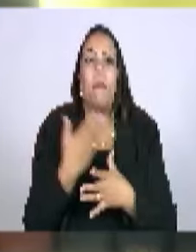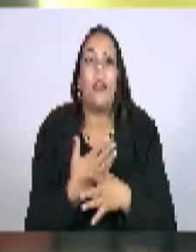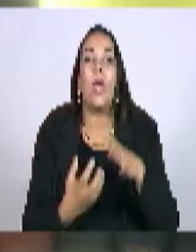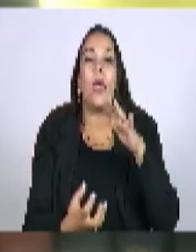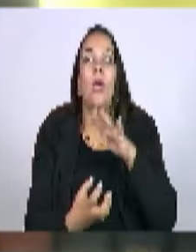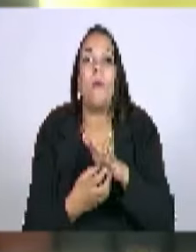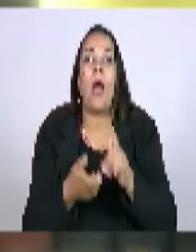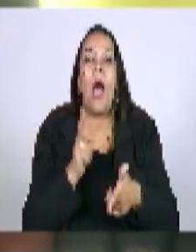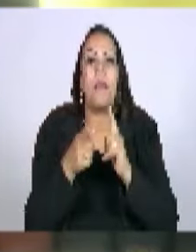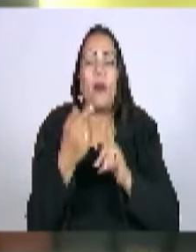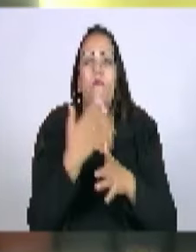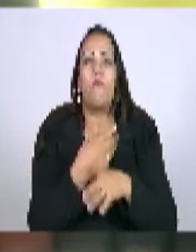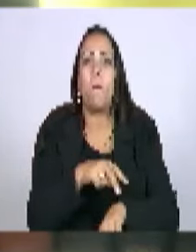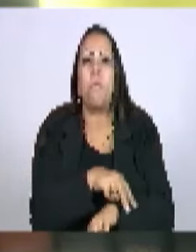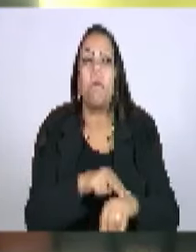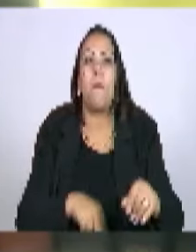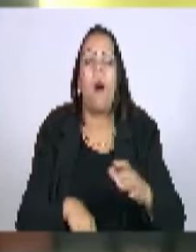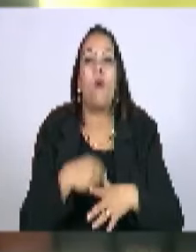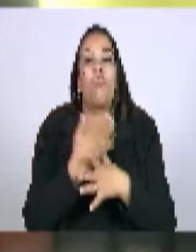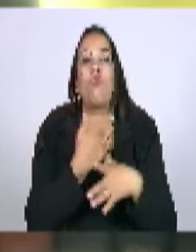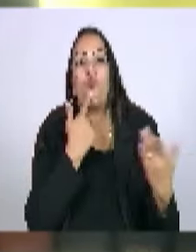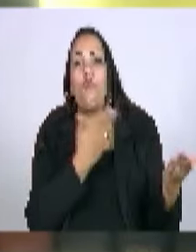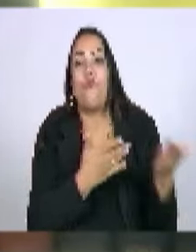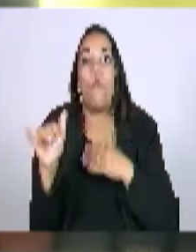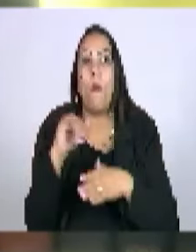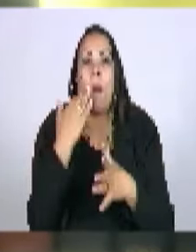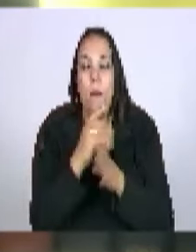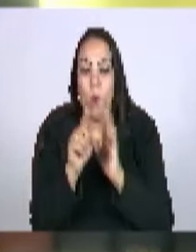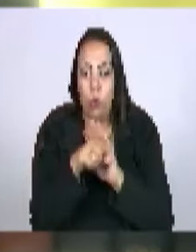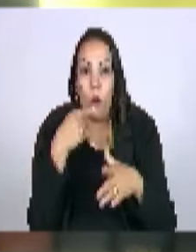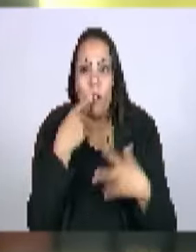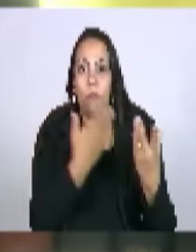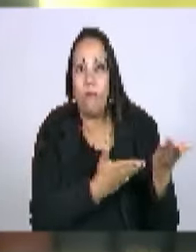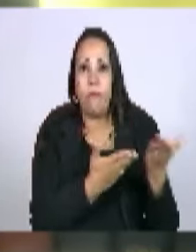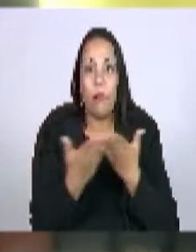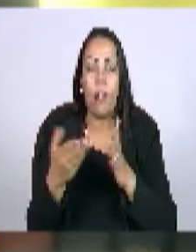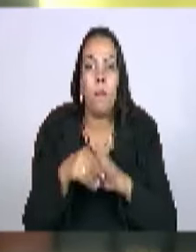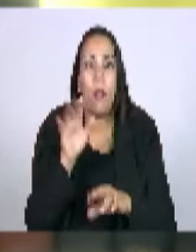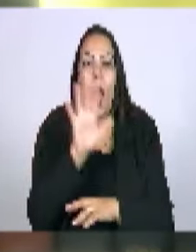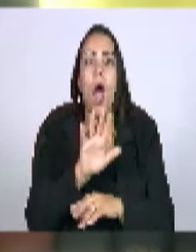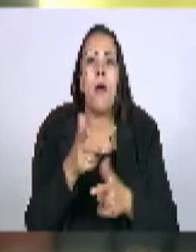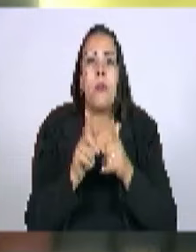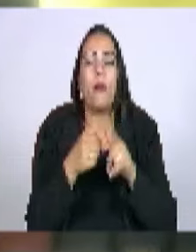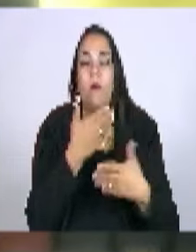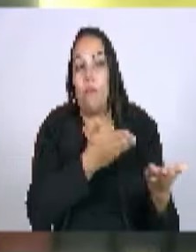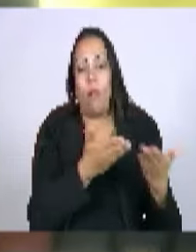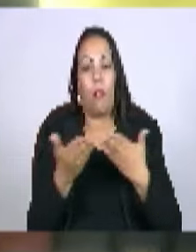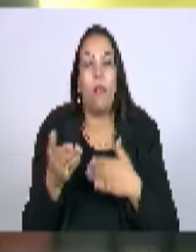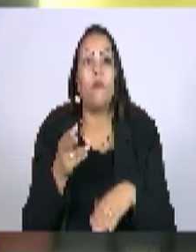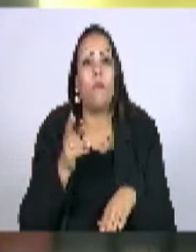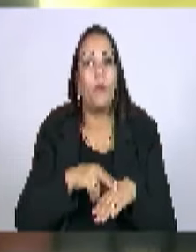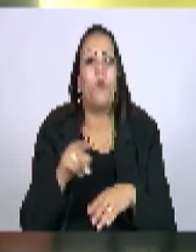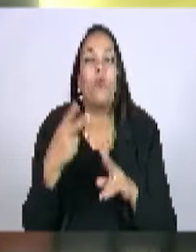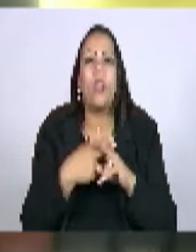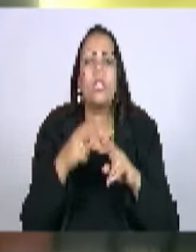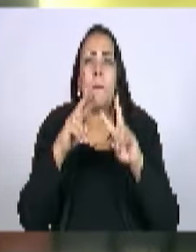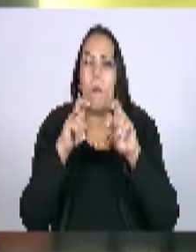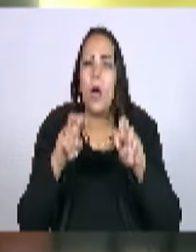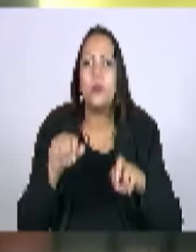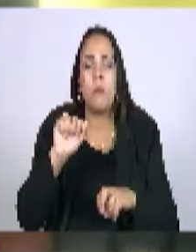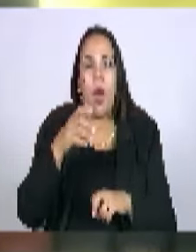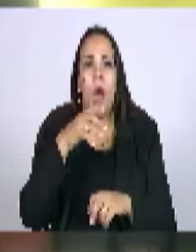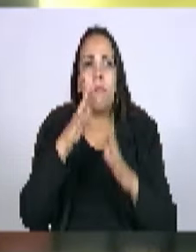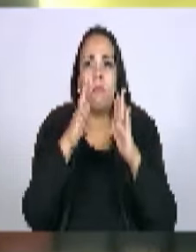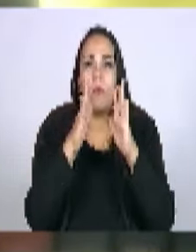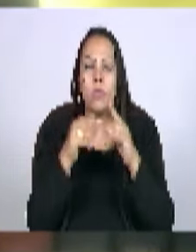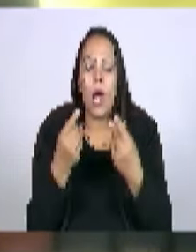من معهد اسمه فرادي انستتيوت مهتم قوي بالموضوع ده وكان في باحثين مصريين الناس